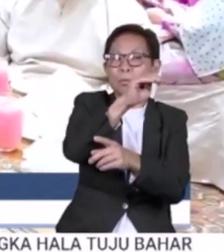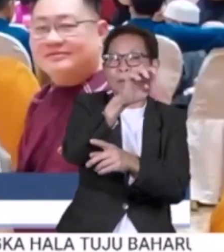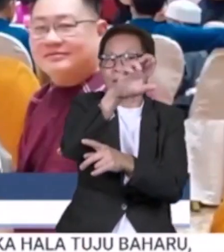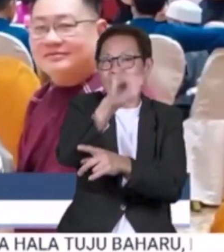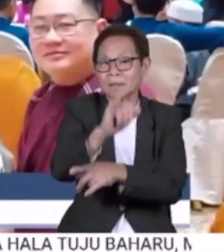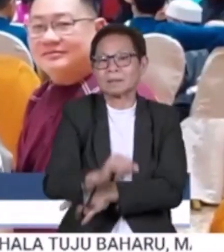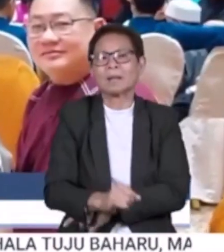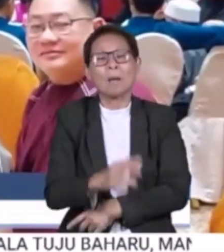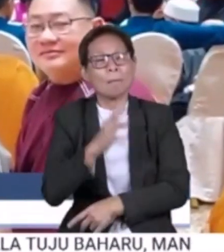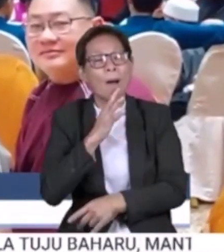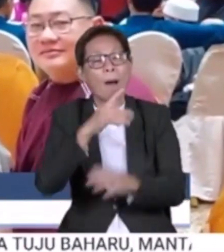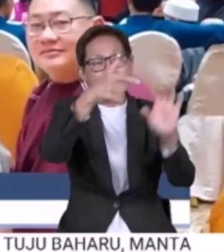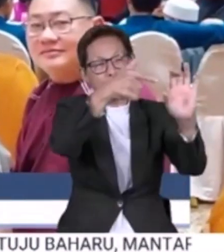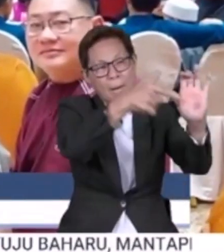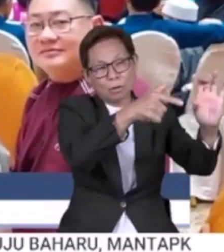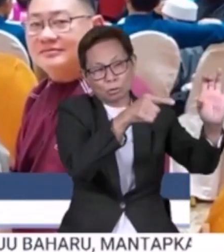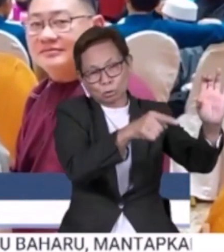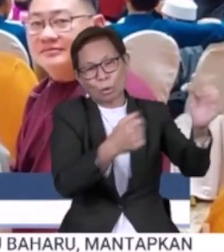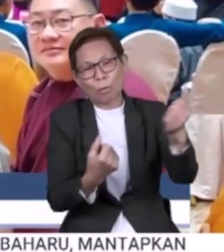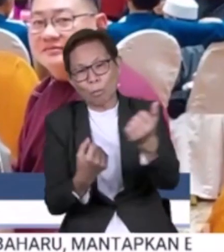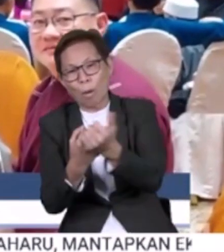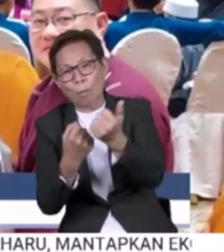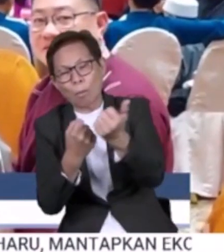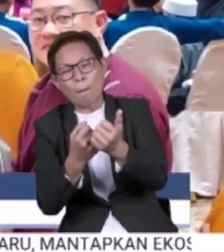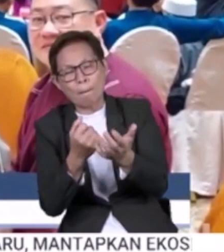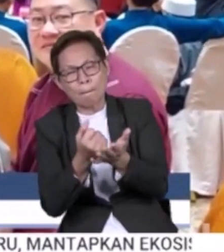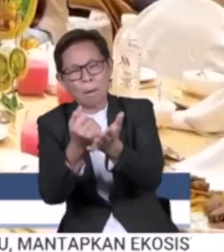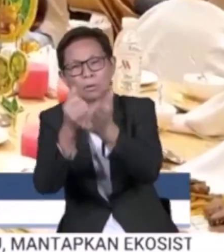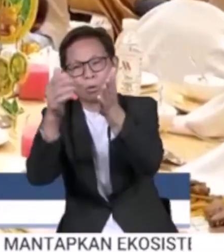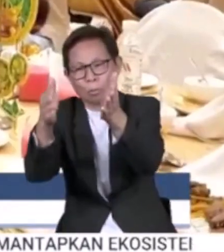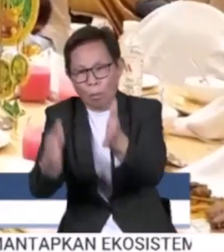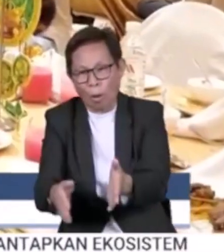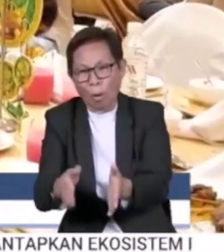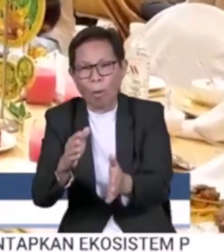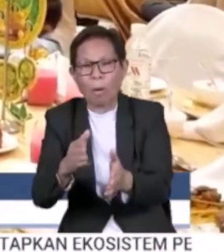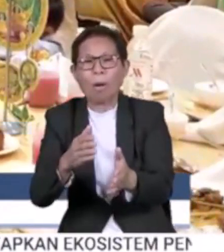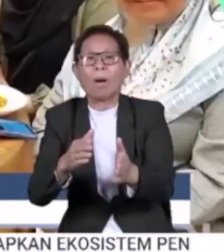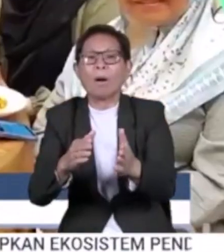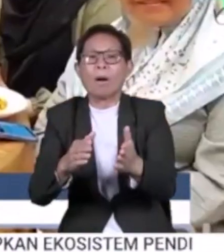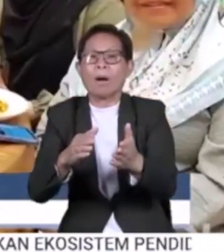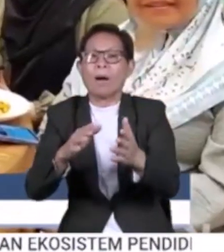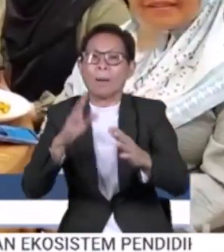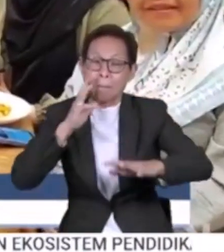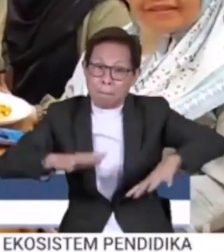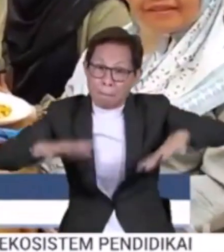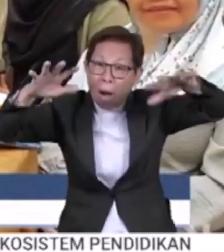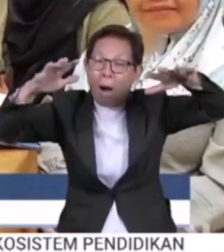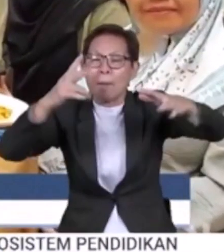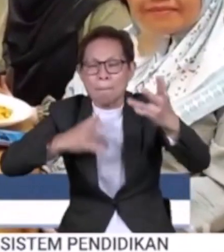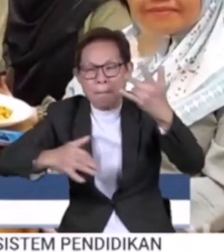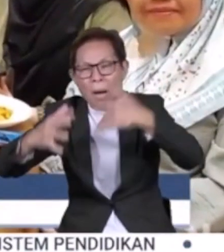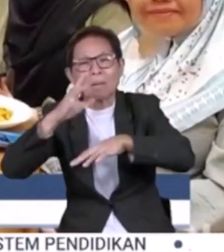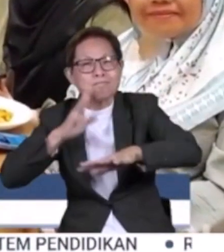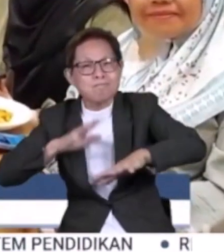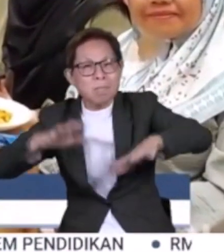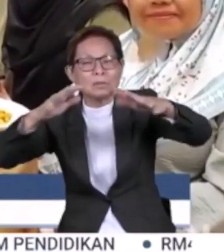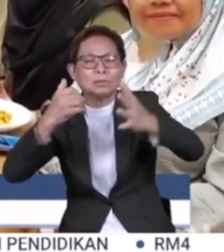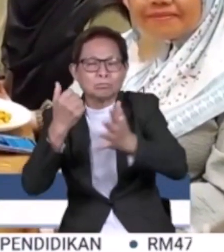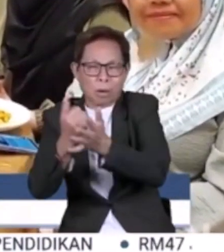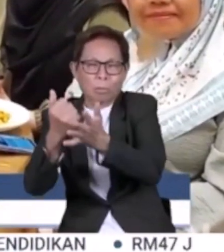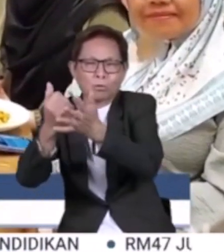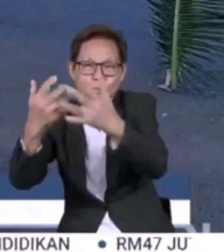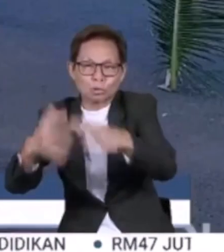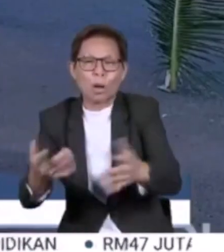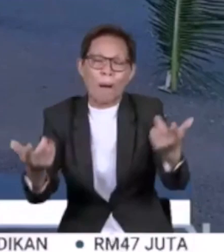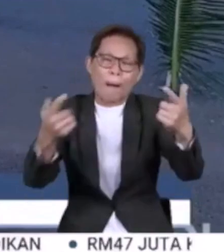juga menambah Petronas juga telah menyumbang bantuan kepada mangsa-mangsa bencana alam seperti kebakaran dan banjir apabila